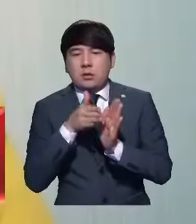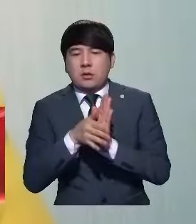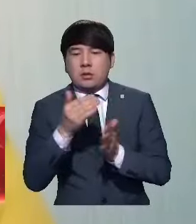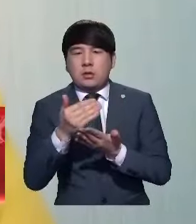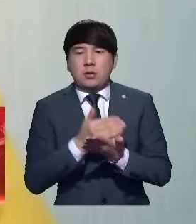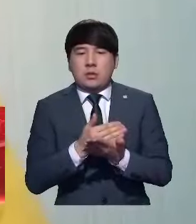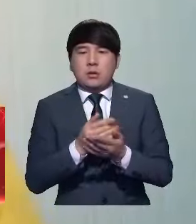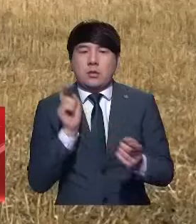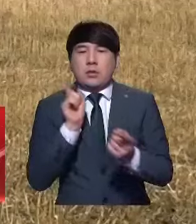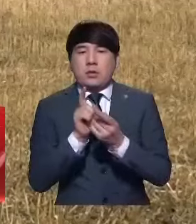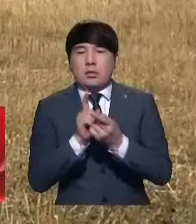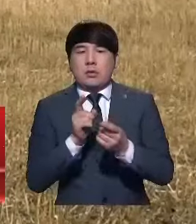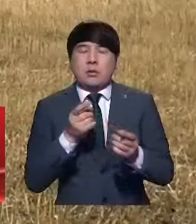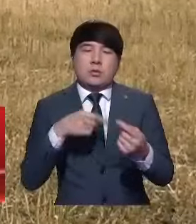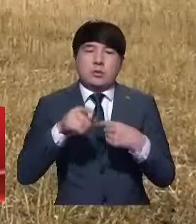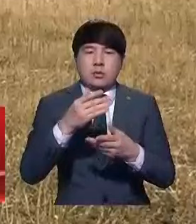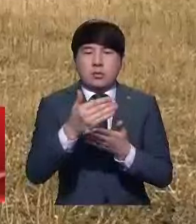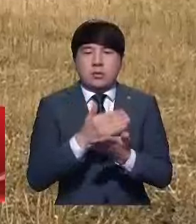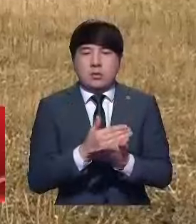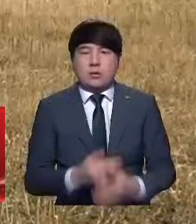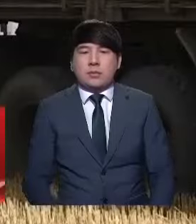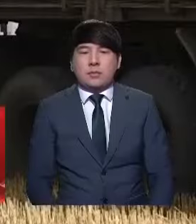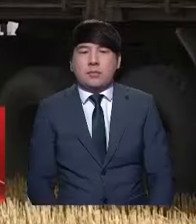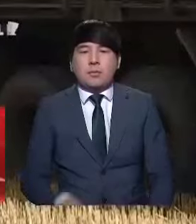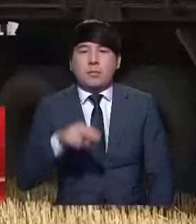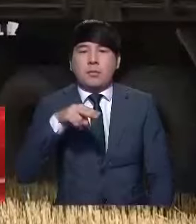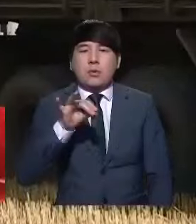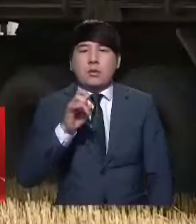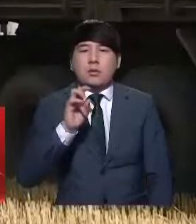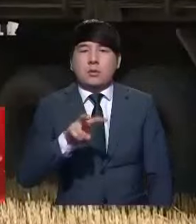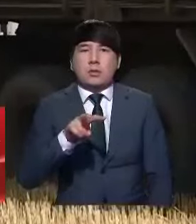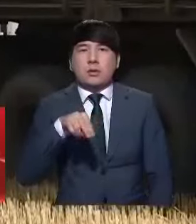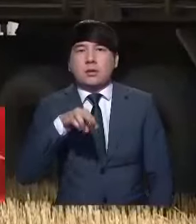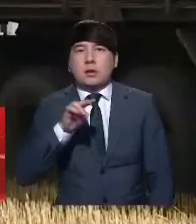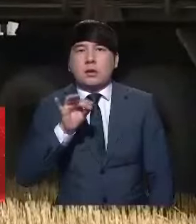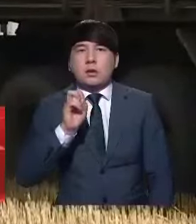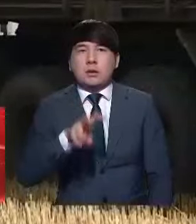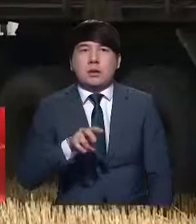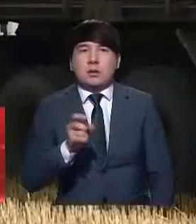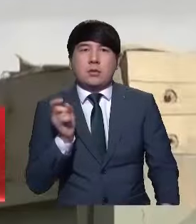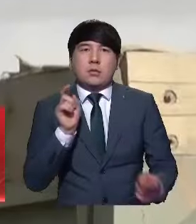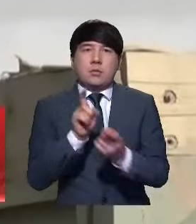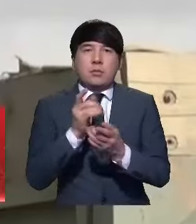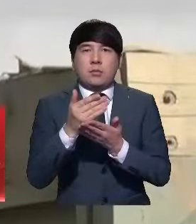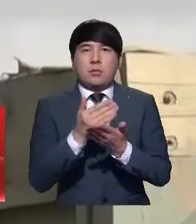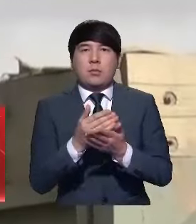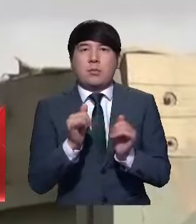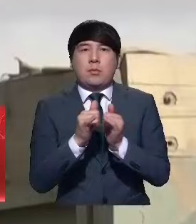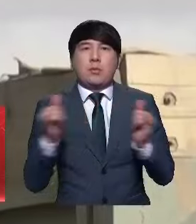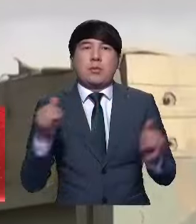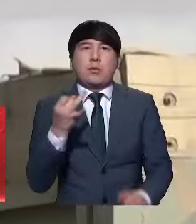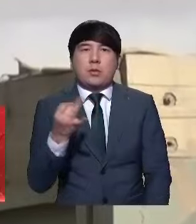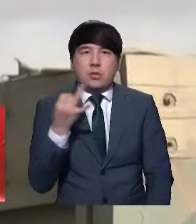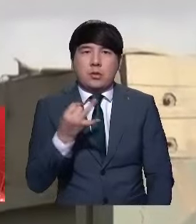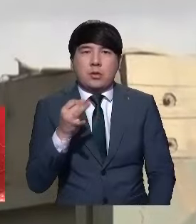гармонично встретились друг с другом. А политолог Талгат Калиев считает, что Казахстан представляет большой интерес для Катара в аграрном